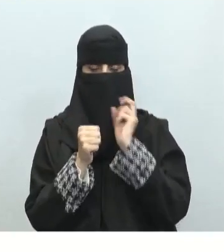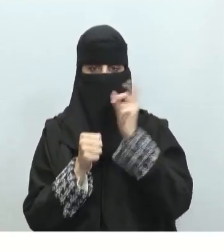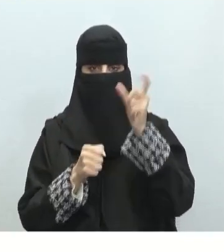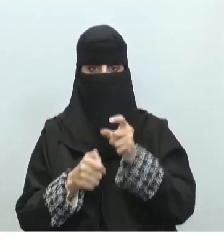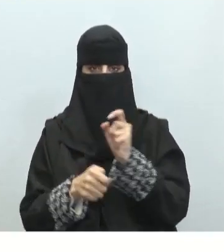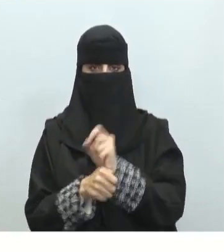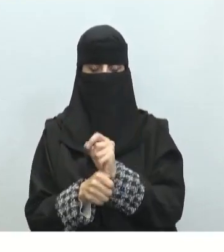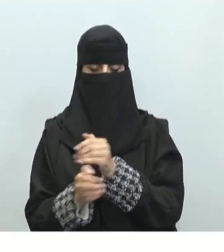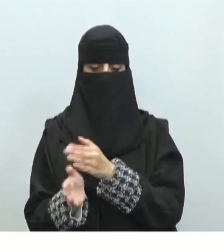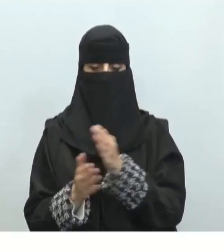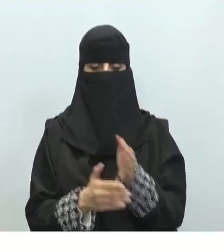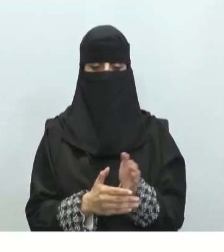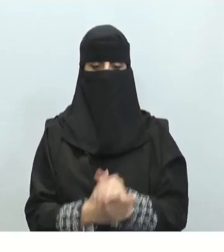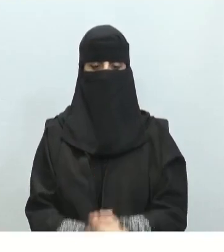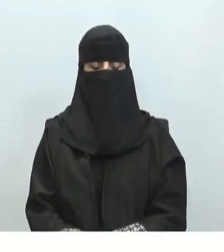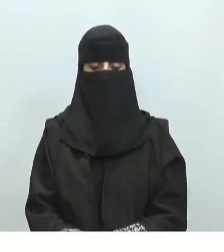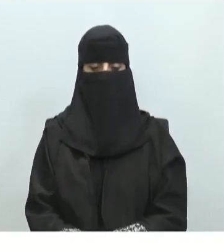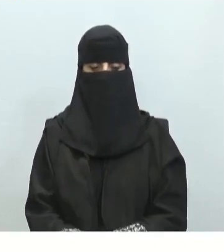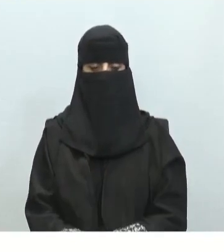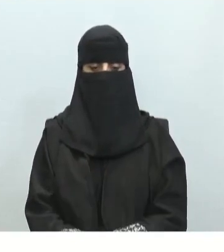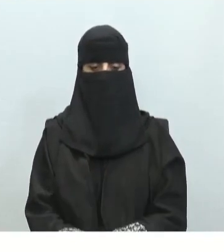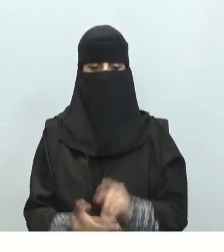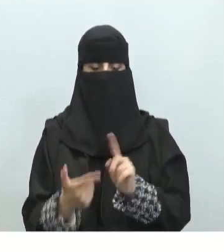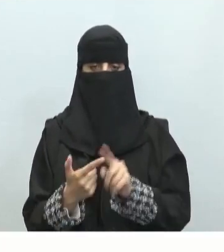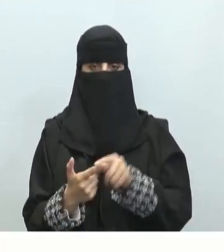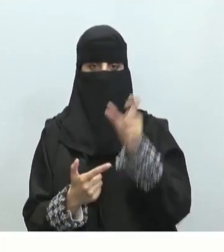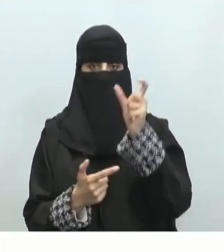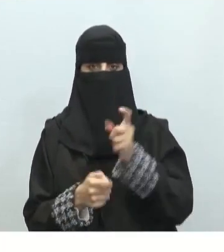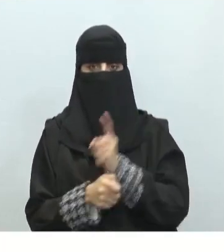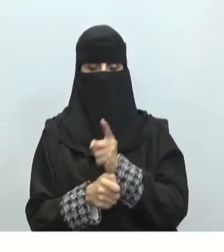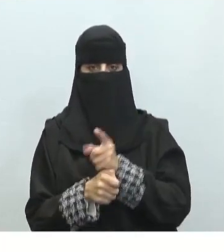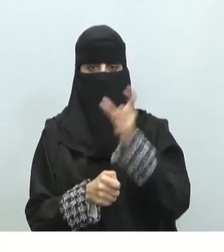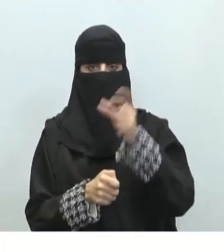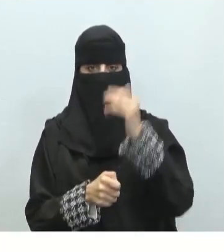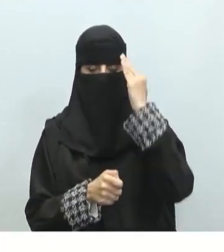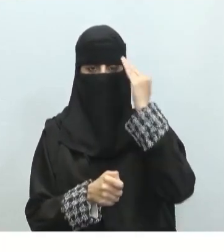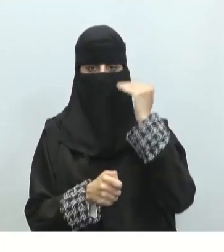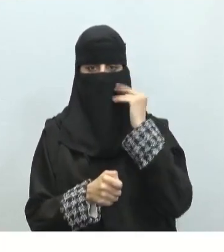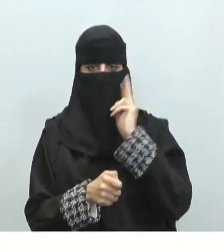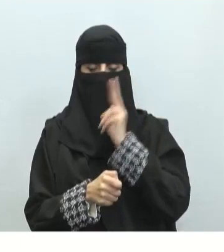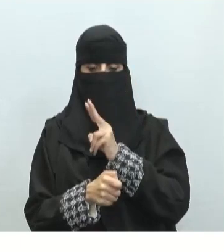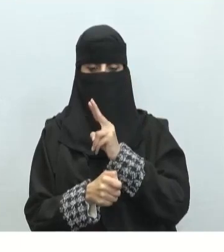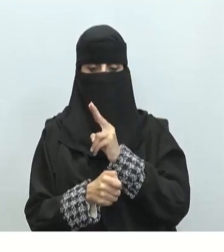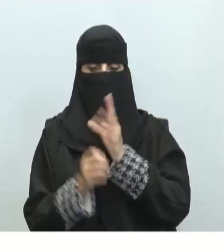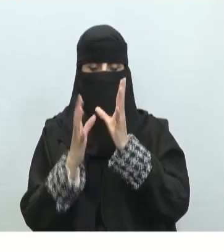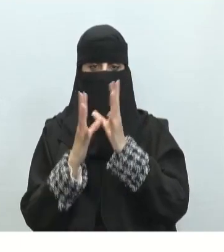تليها او الاسم التي تليها المعلمه شرحت